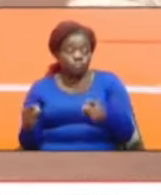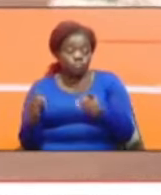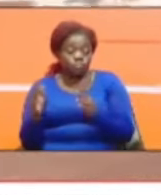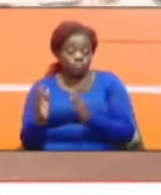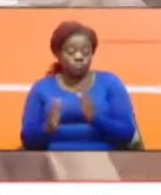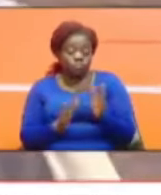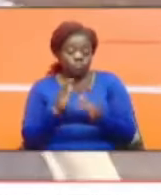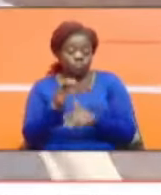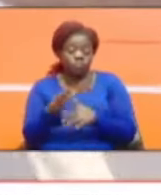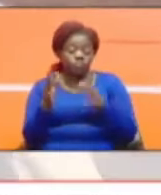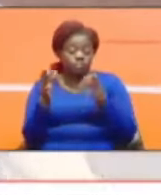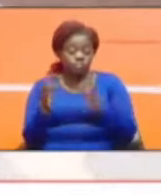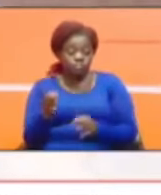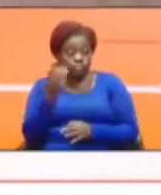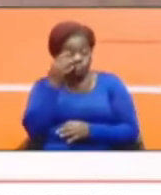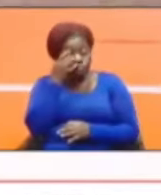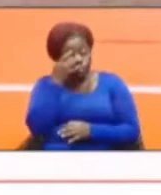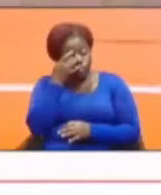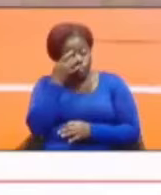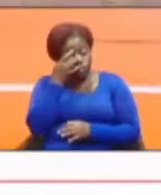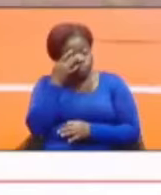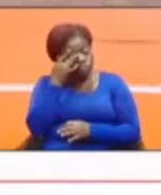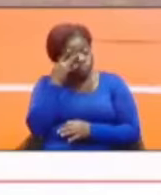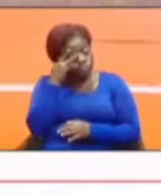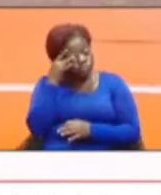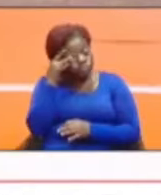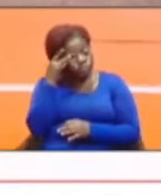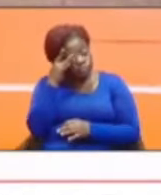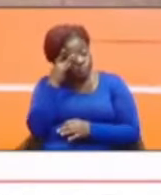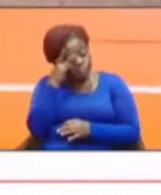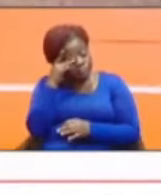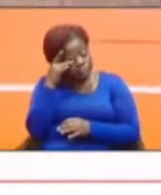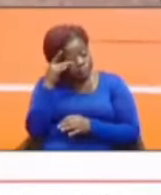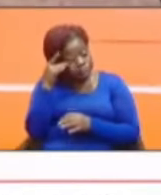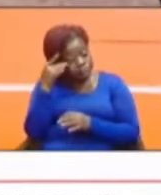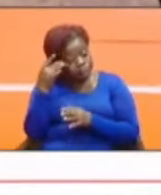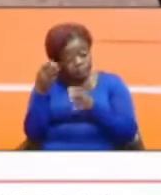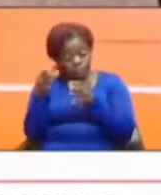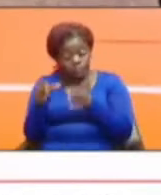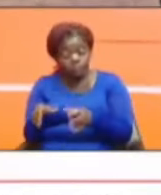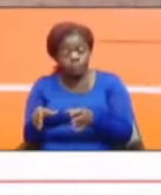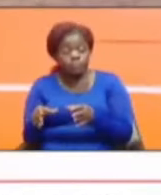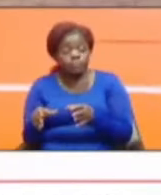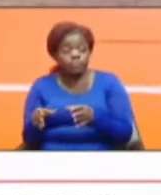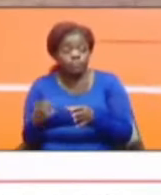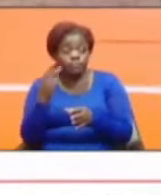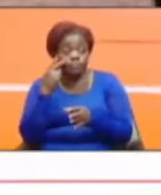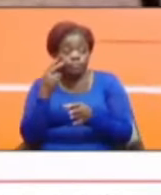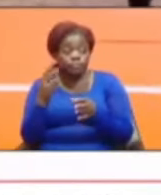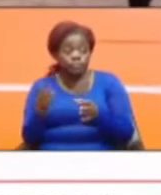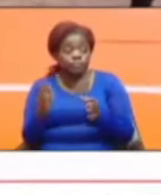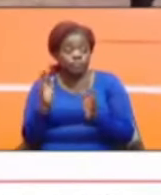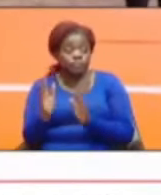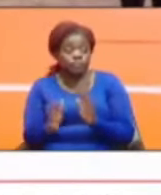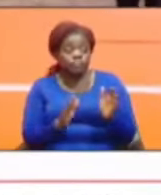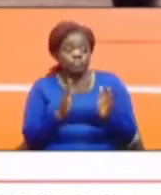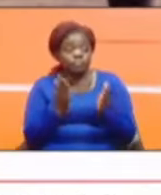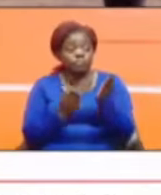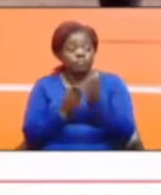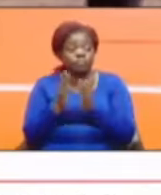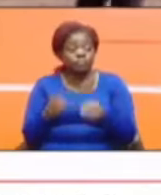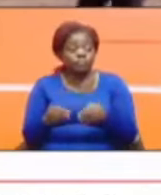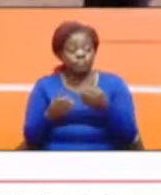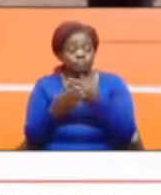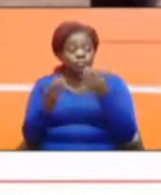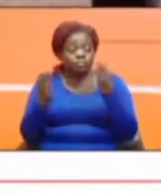okuteekayo ebintu byabwe. Nga Vision Group tweteeseteese at least ba sales riders bonabona bageza kutuwa ebintu buli